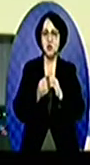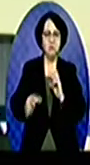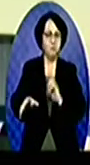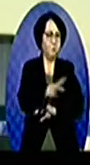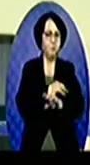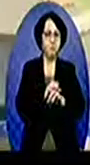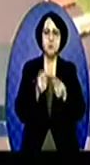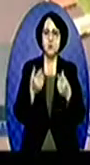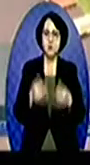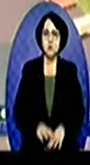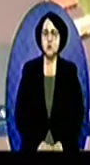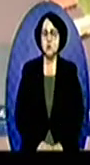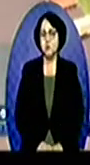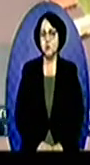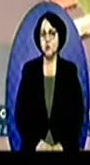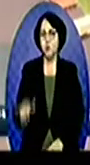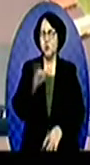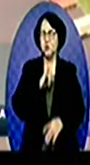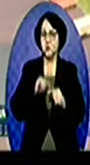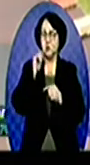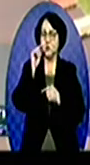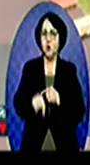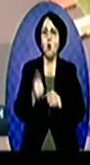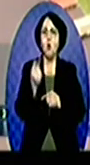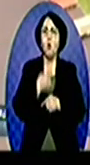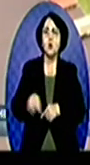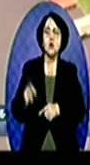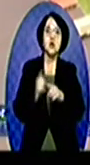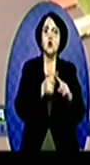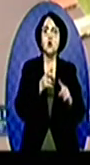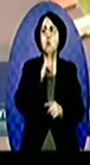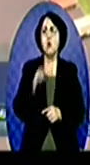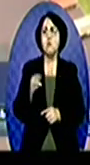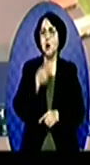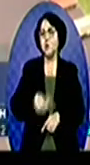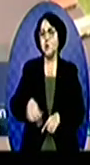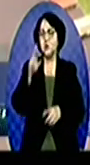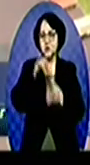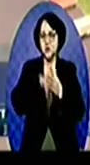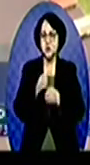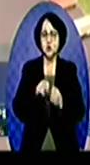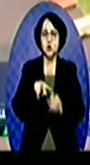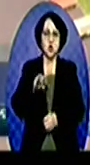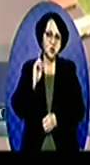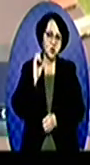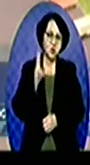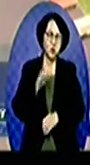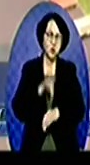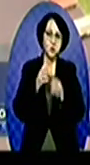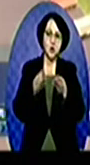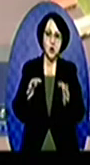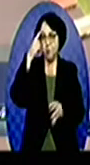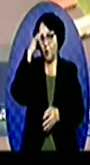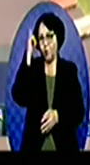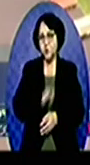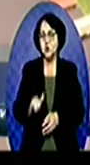хийгдчихэ. Улсын урд хөлийн бомб болох замын үзэмд байрлсан логистикийн төв ашигланд орсноор Монгол улс төдийгүй